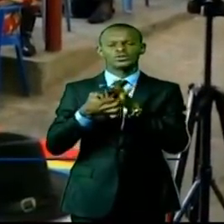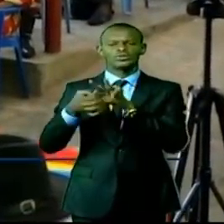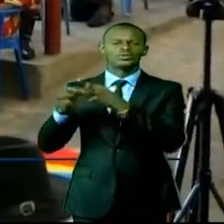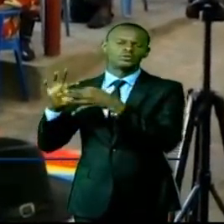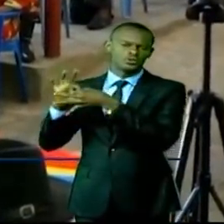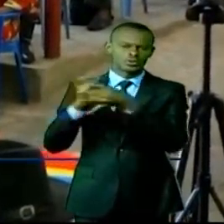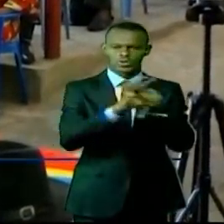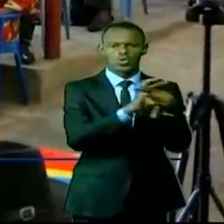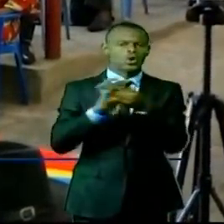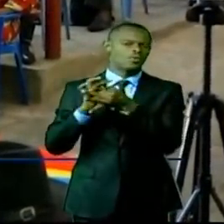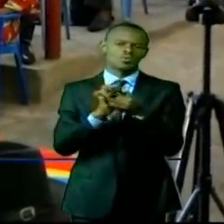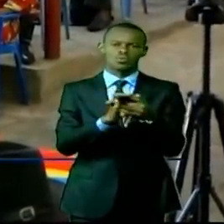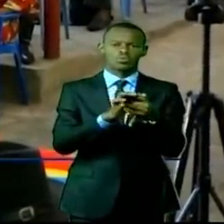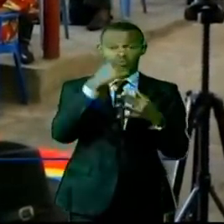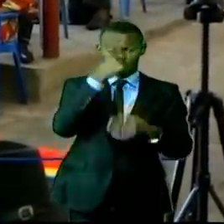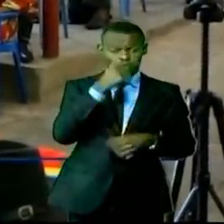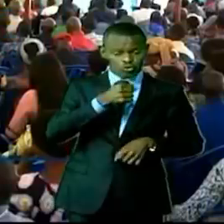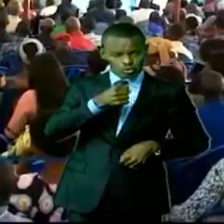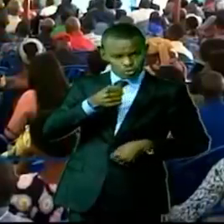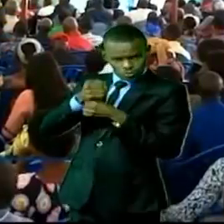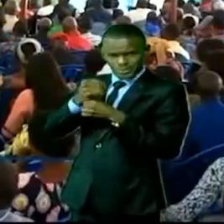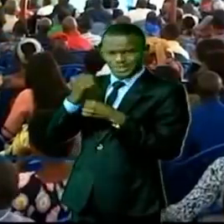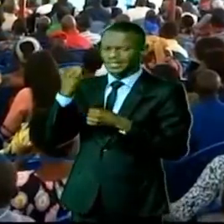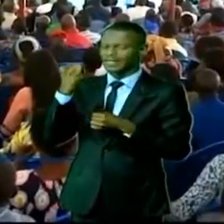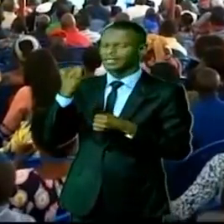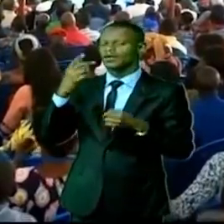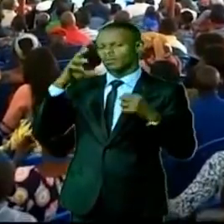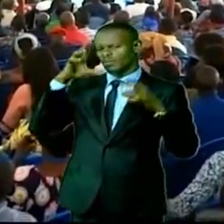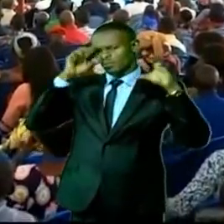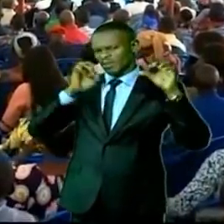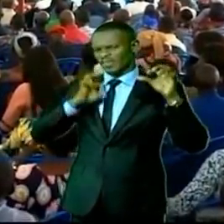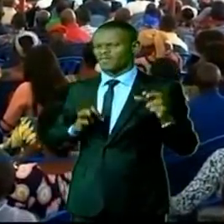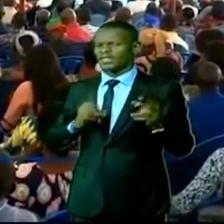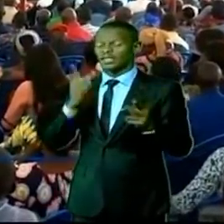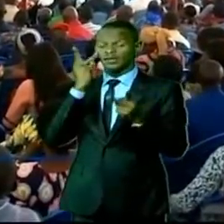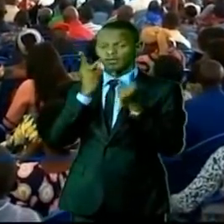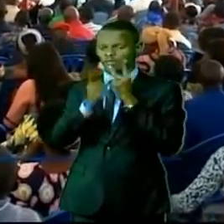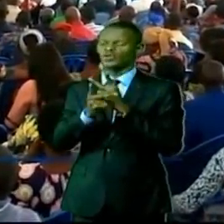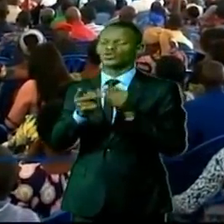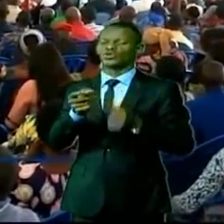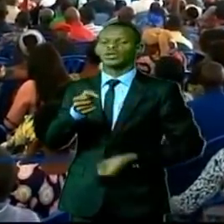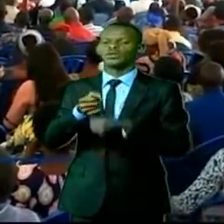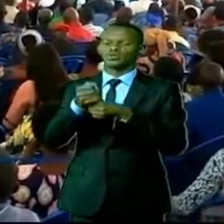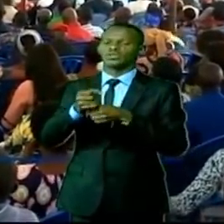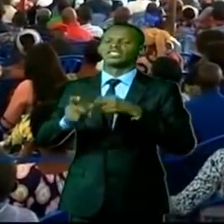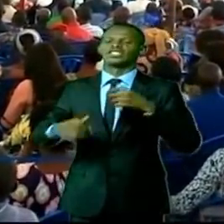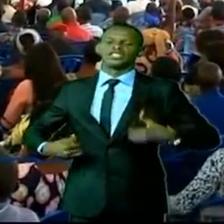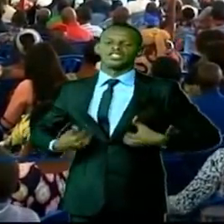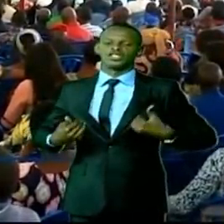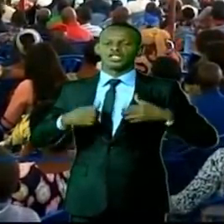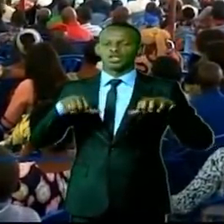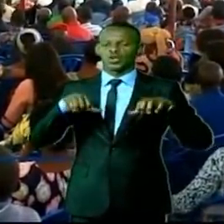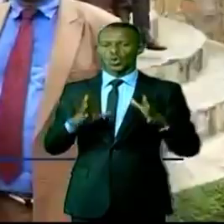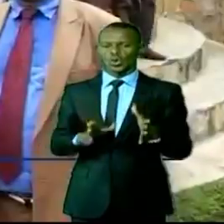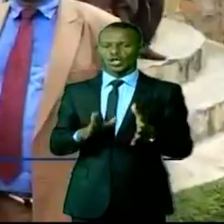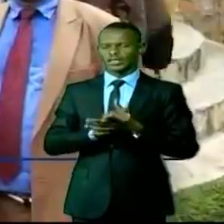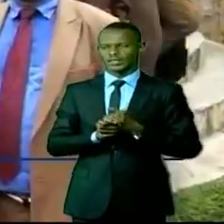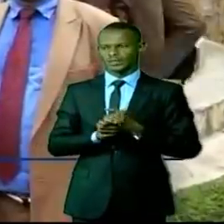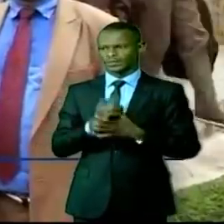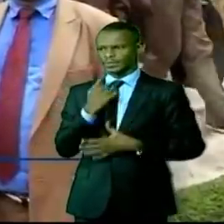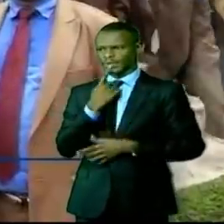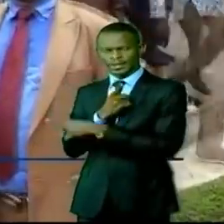pour accompagner le chef de l'État dans sa vision de sauver la jeunesse congolaise. Nous avons cette joie de savoir que nous avons